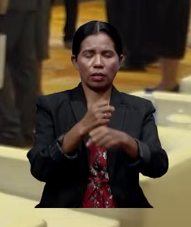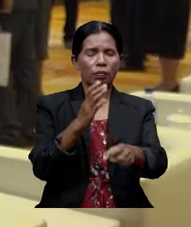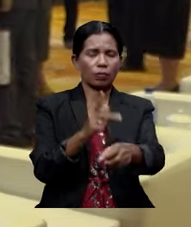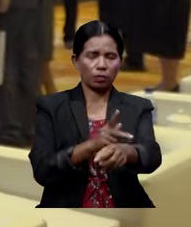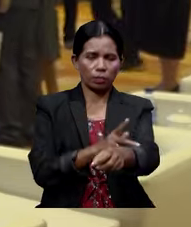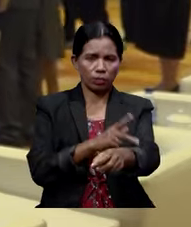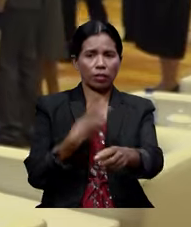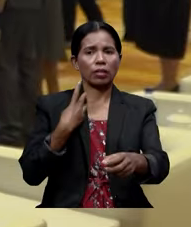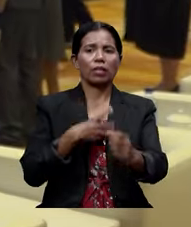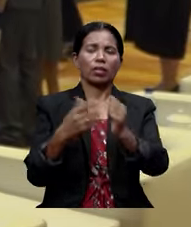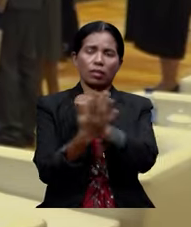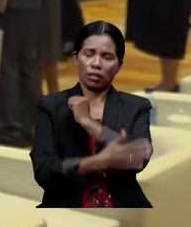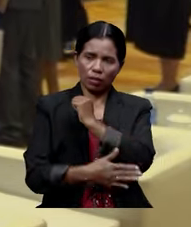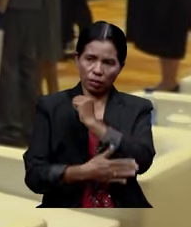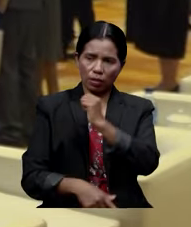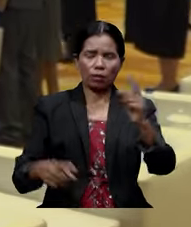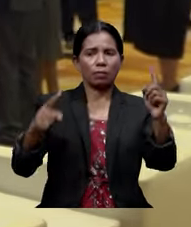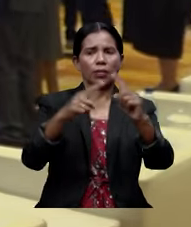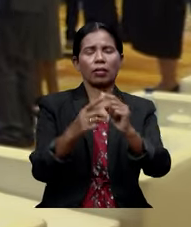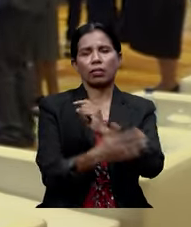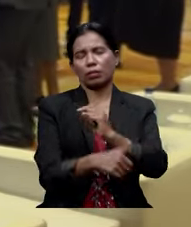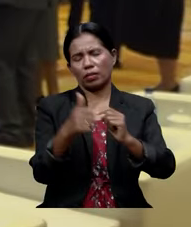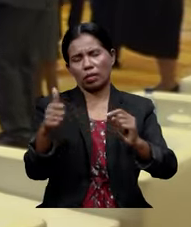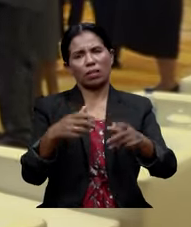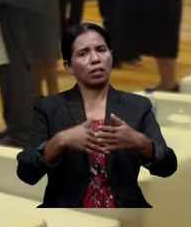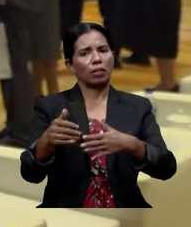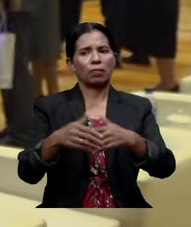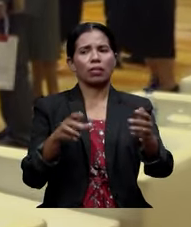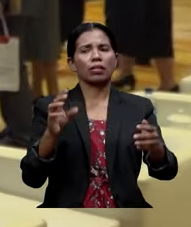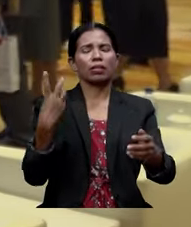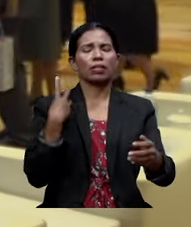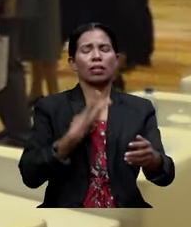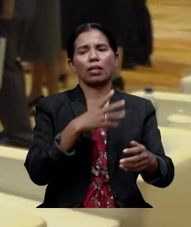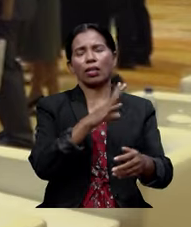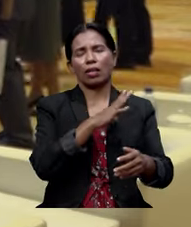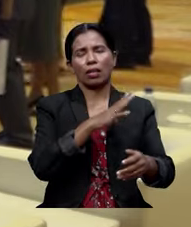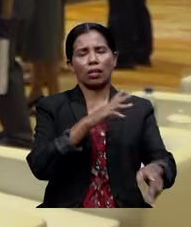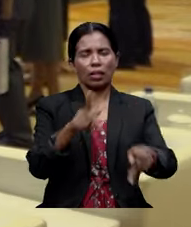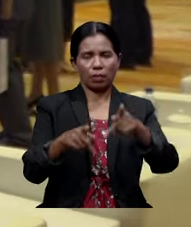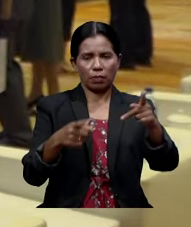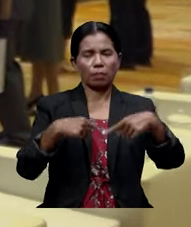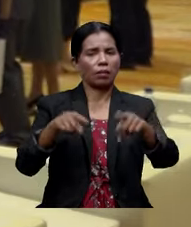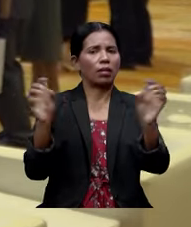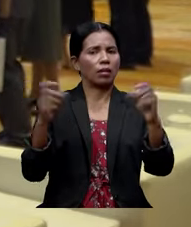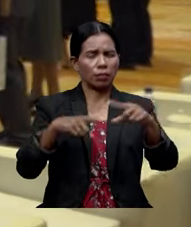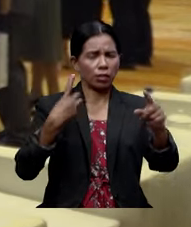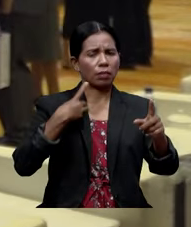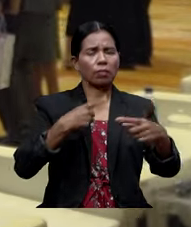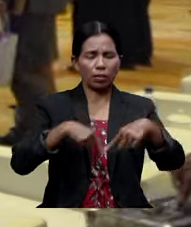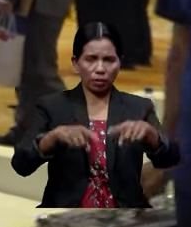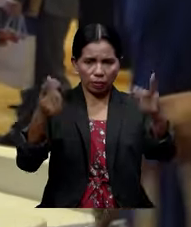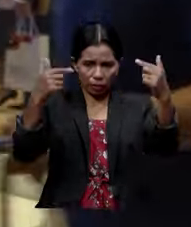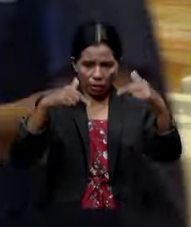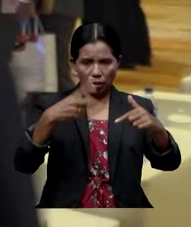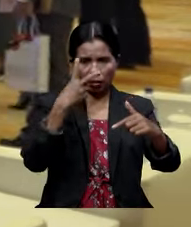ράει, μπα ράει λιούρ, τα λαμπάρακ, είτε χαίνεται με μπάει μλαμπά, είτε τέγμος την ξάει με λιούρ, αproveita,